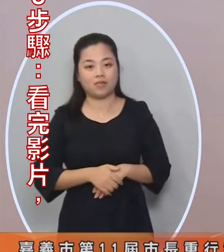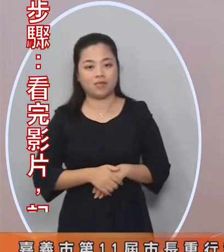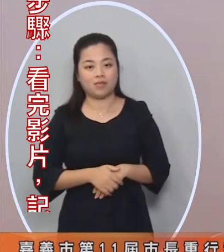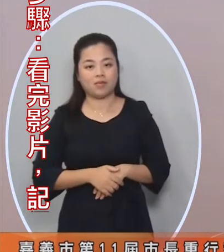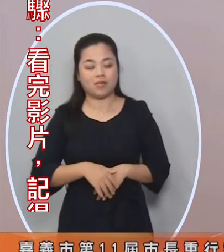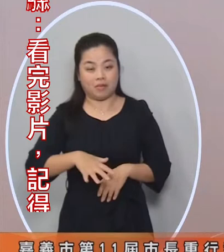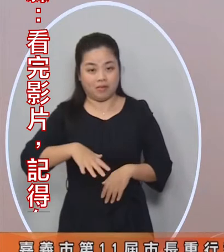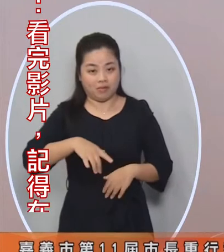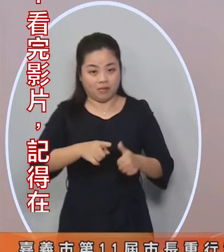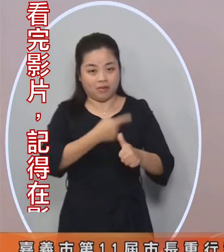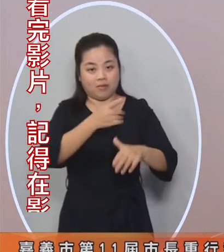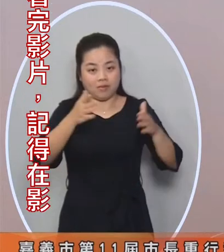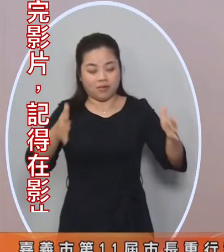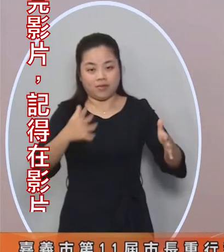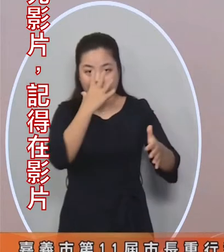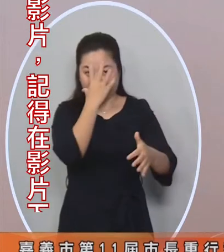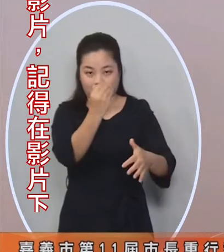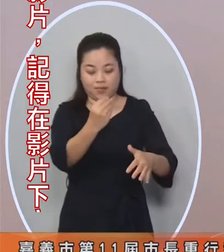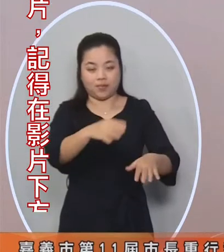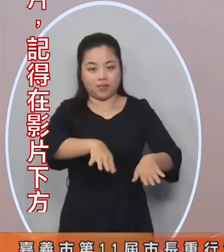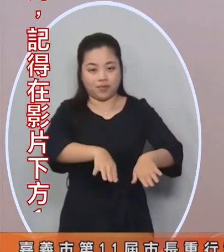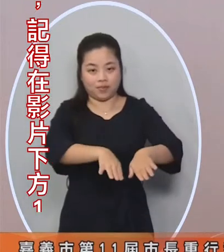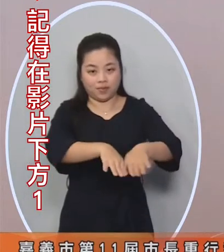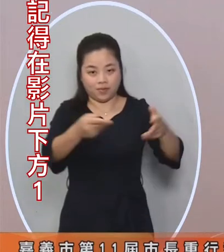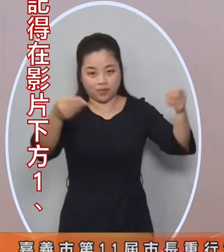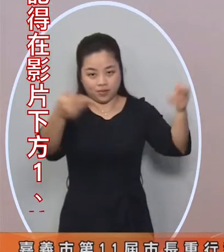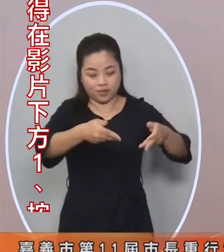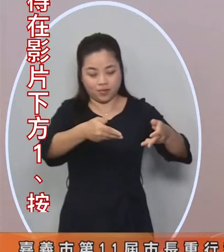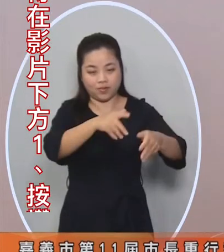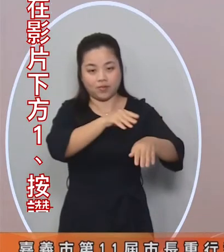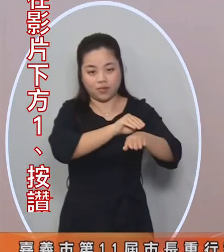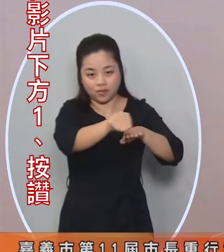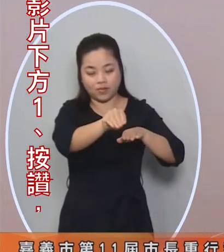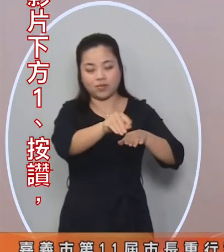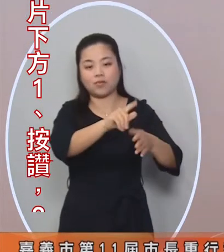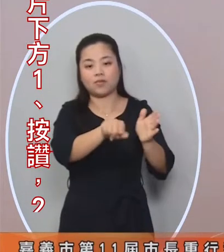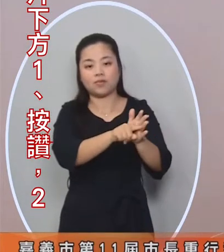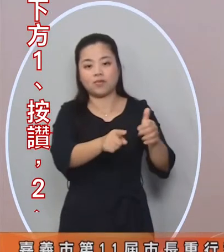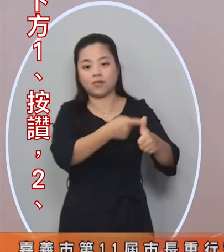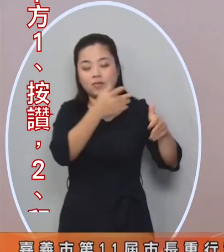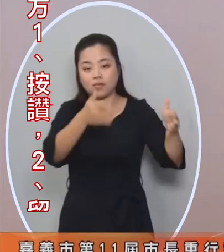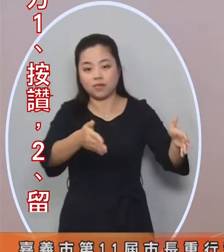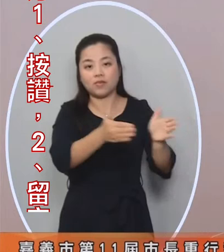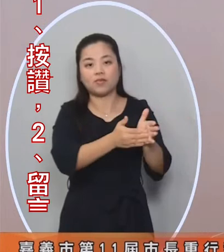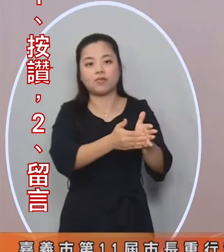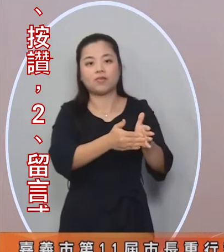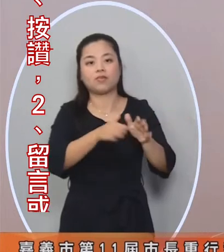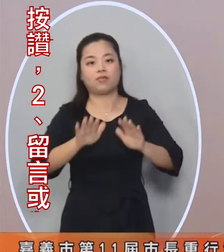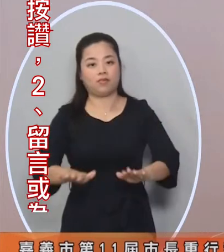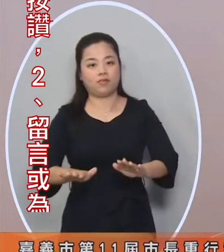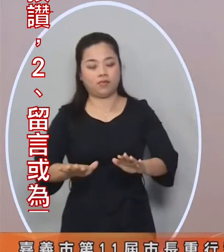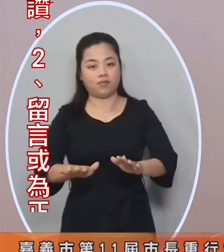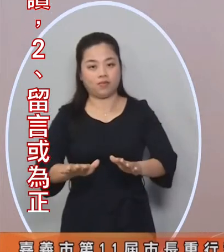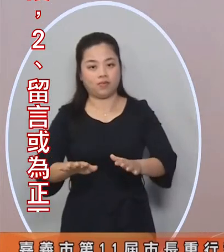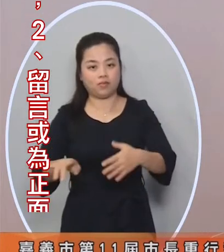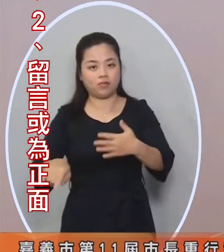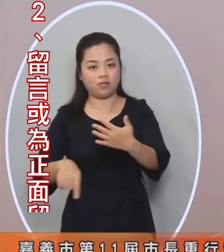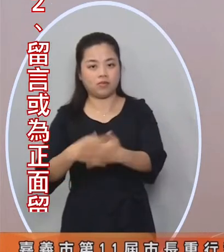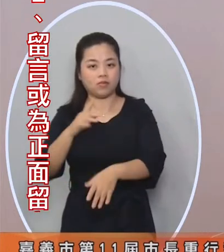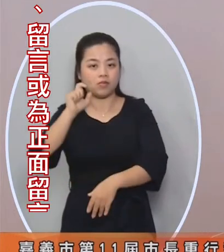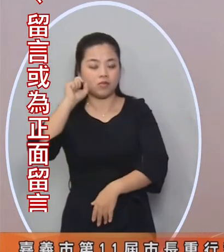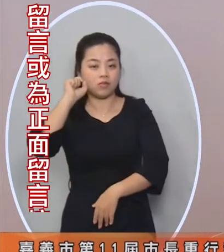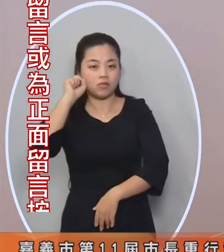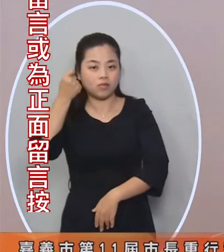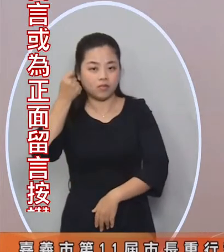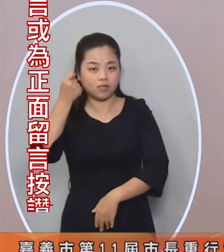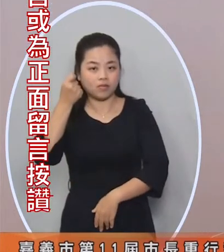期高铁开始新建的时候，你看第一期的高铁到目前为止只有嘉义